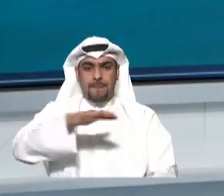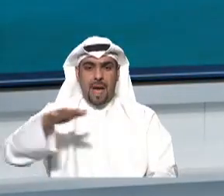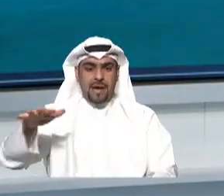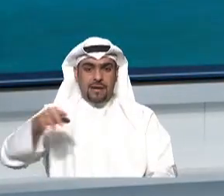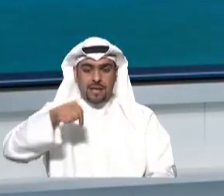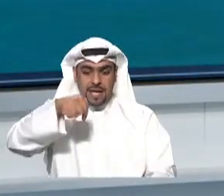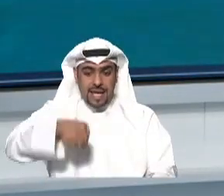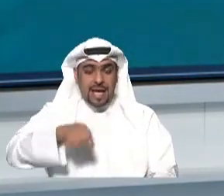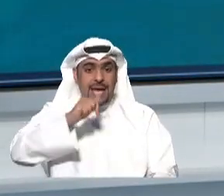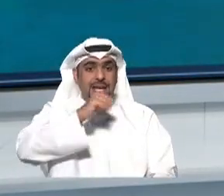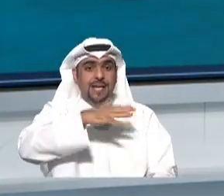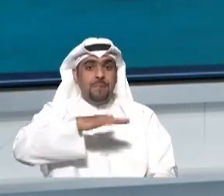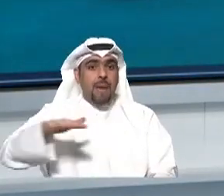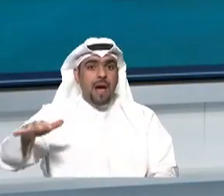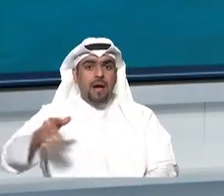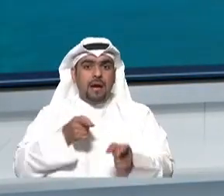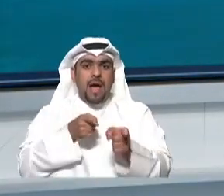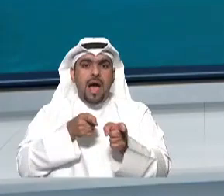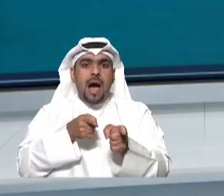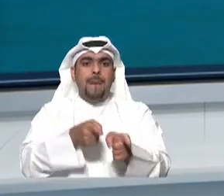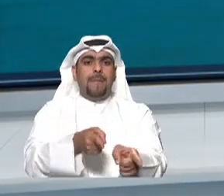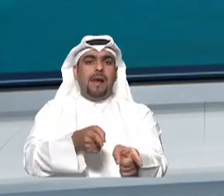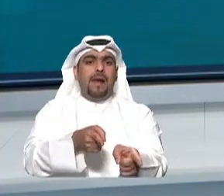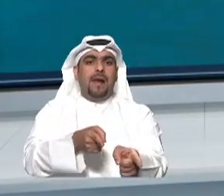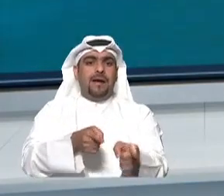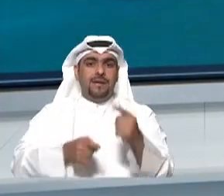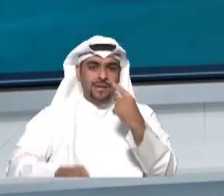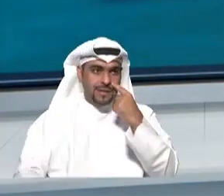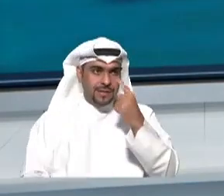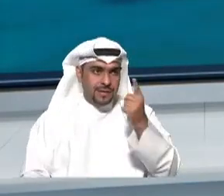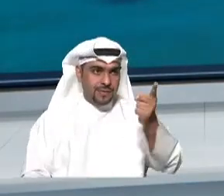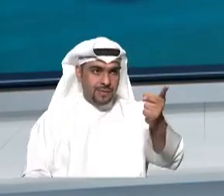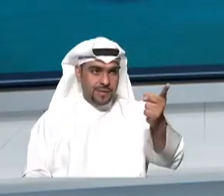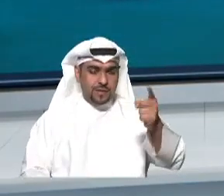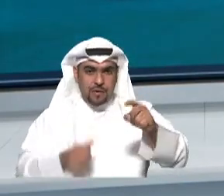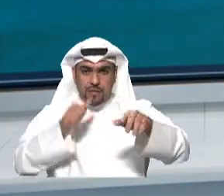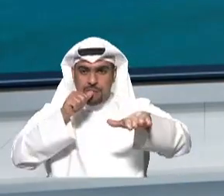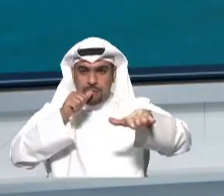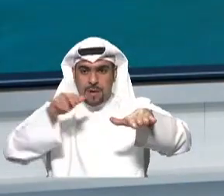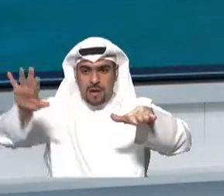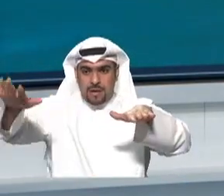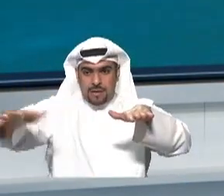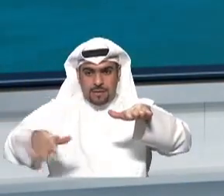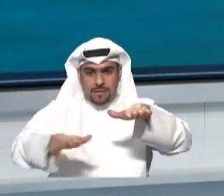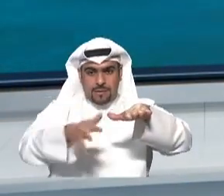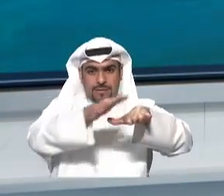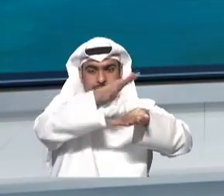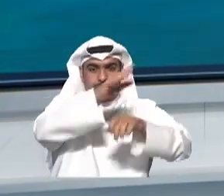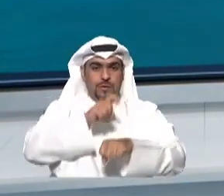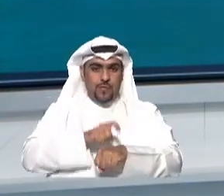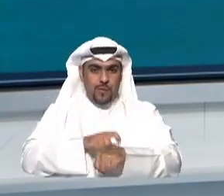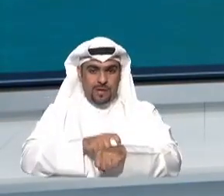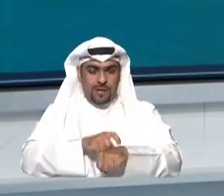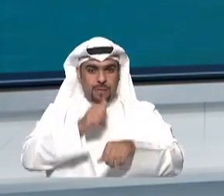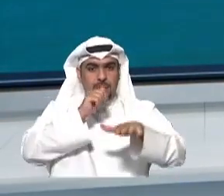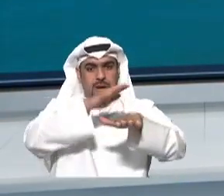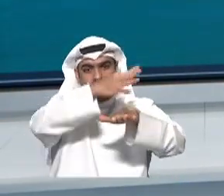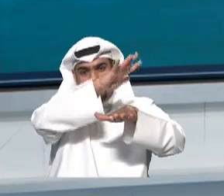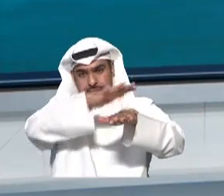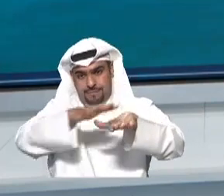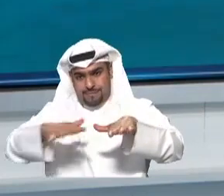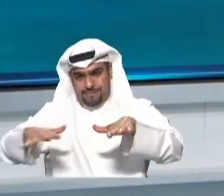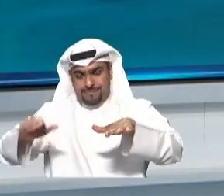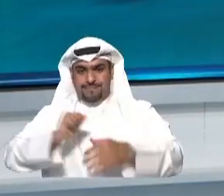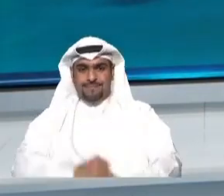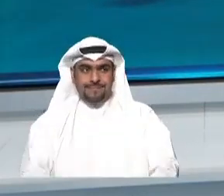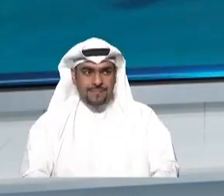إلى معتدل الموج من 2 إلى 5 قدم. المد الأول بإذن الله الساعة 11:27 دقيقة الظهر، والمد الثاني الساعة 10:54 دقيقة مساء،